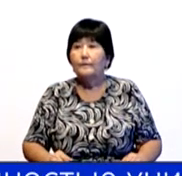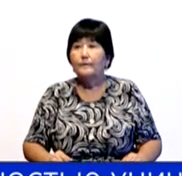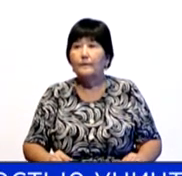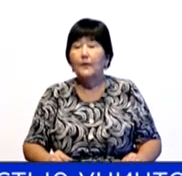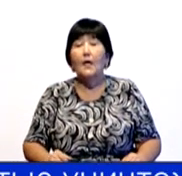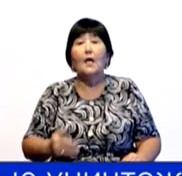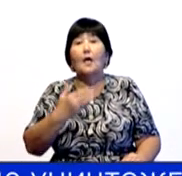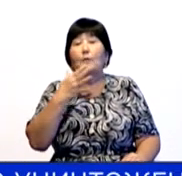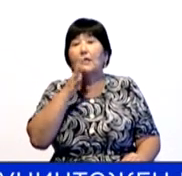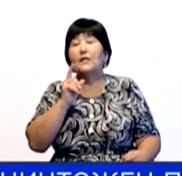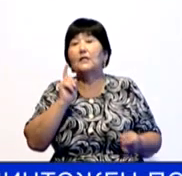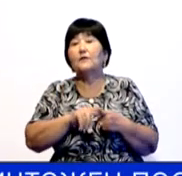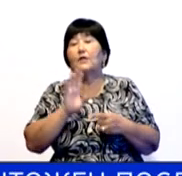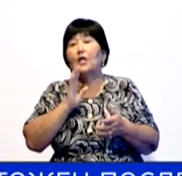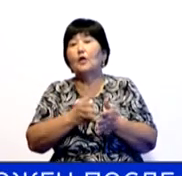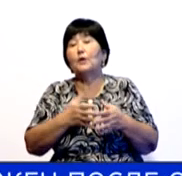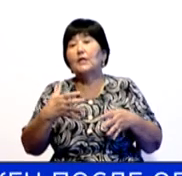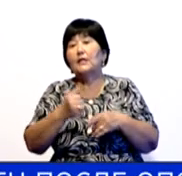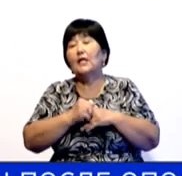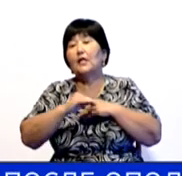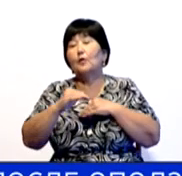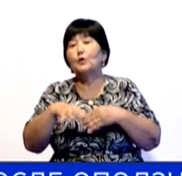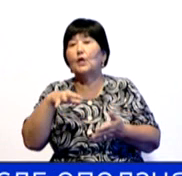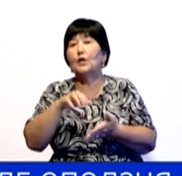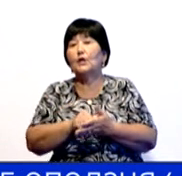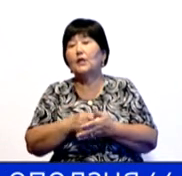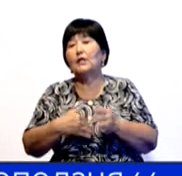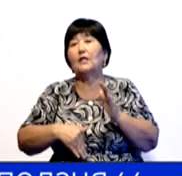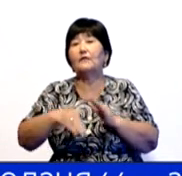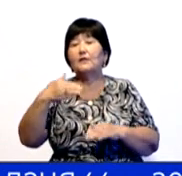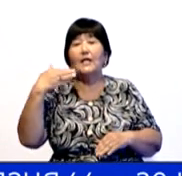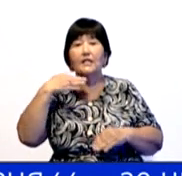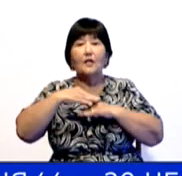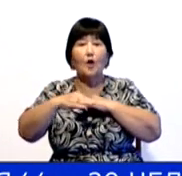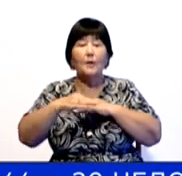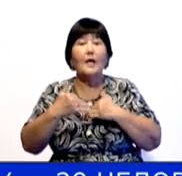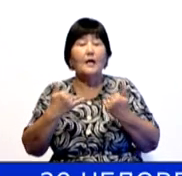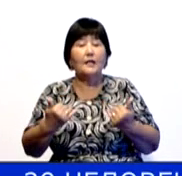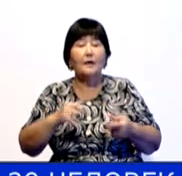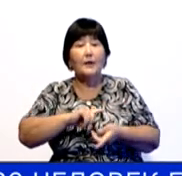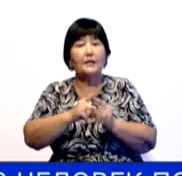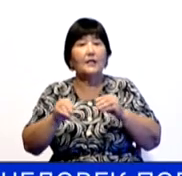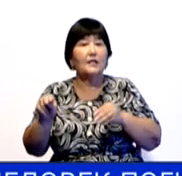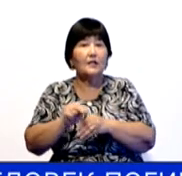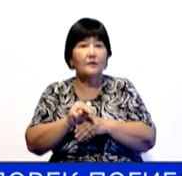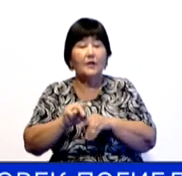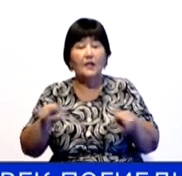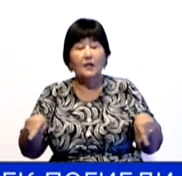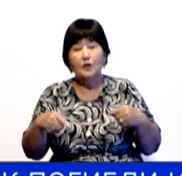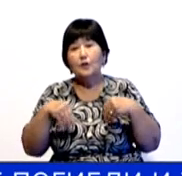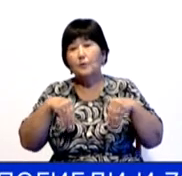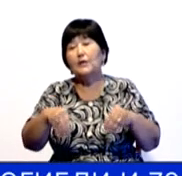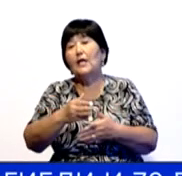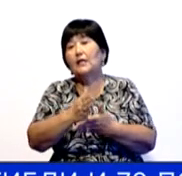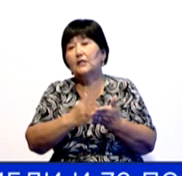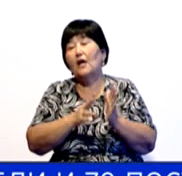В последнее время в связи с маловодьем сокращены площади расположенных на возвышенности рисовых полей в рамках диверсификации. Увеличены посевы пшеницы